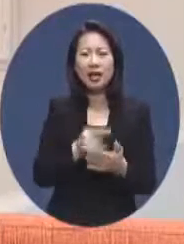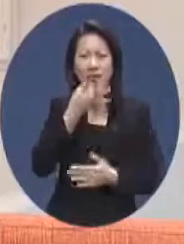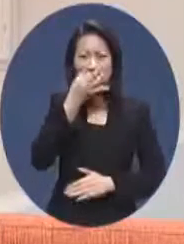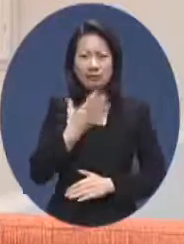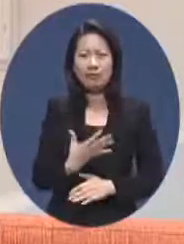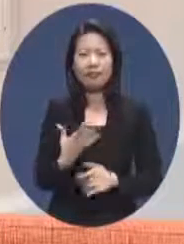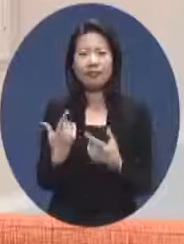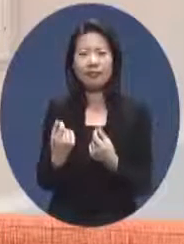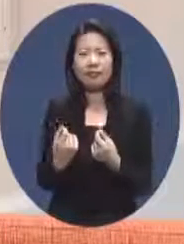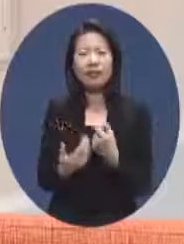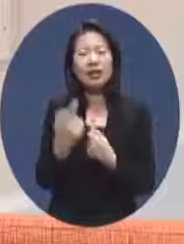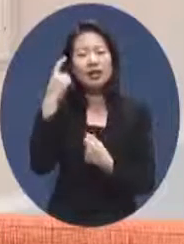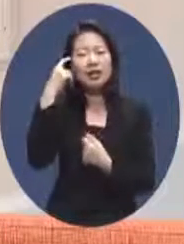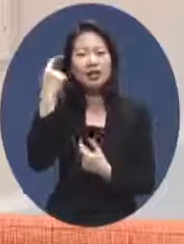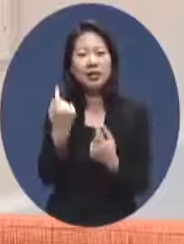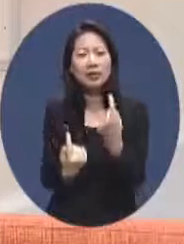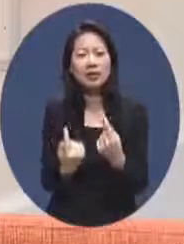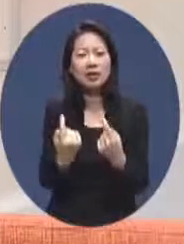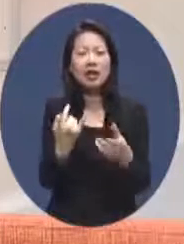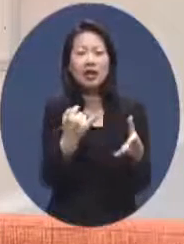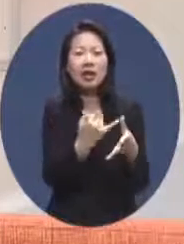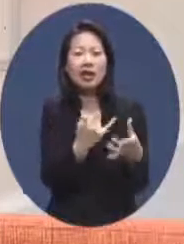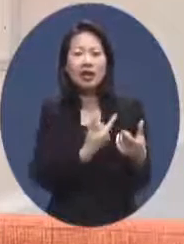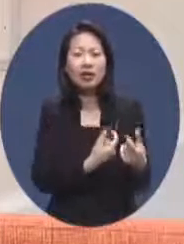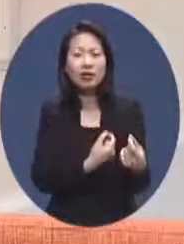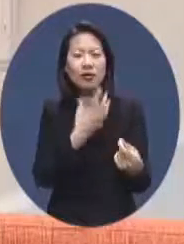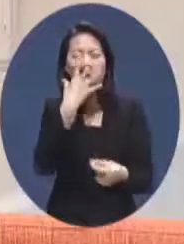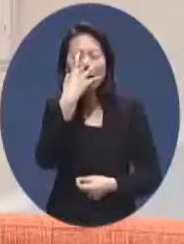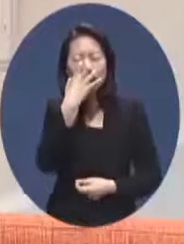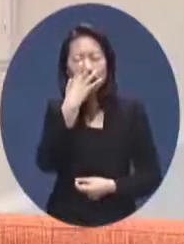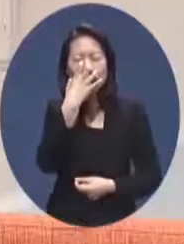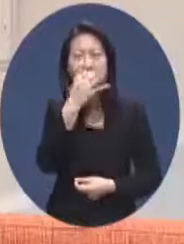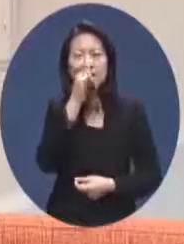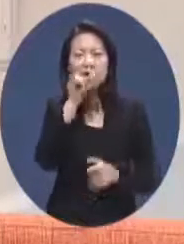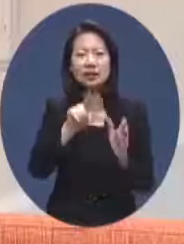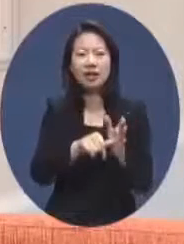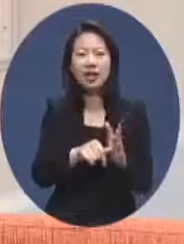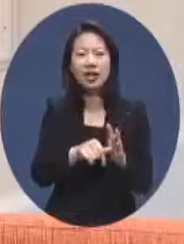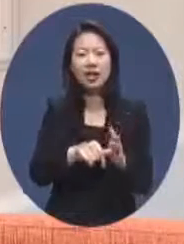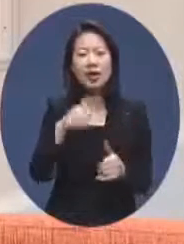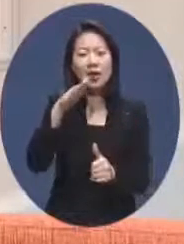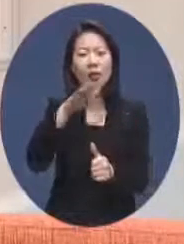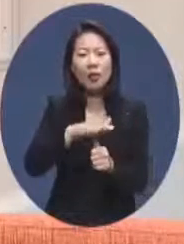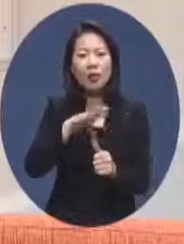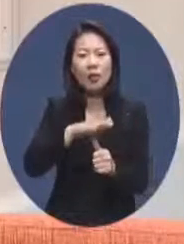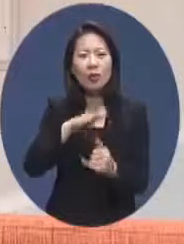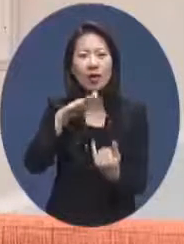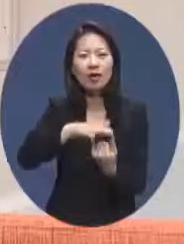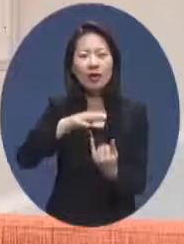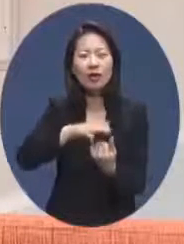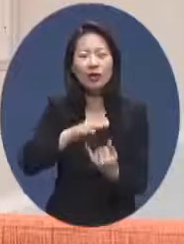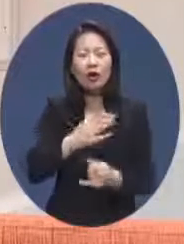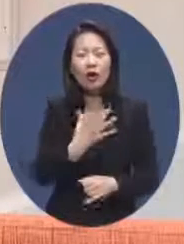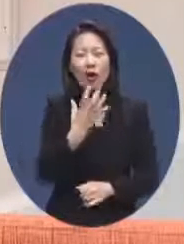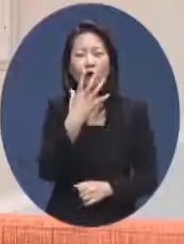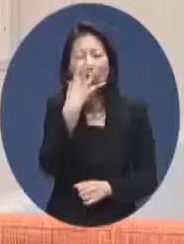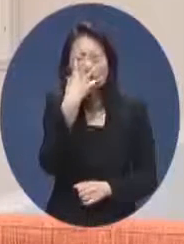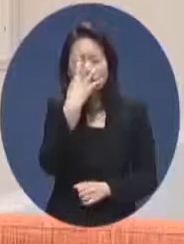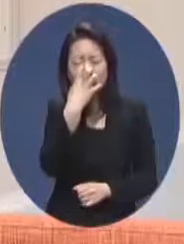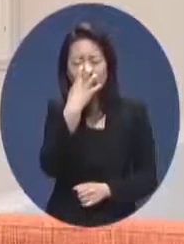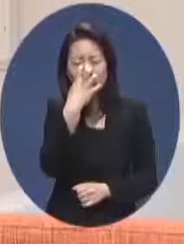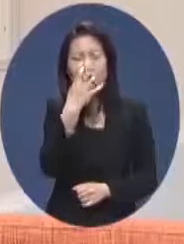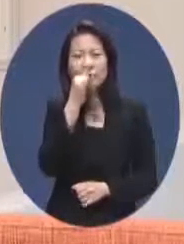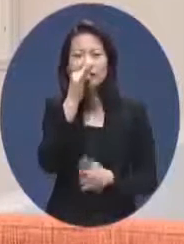이때 아이들이요. 생각보다 아이들도 굉장히 우울할 때가 있어요. 꼬마도 우울합니다. 굉장히 속이 상하고 우울하고